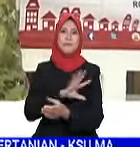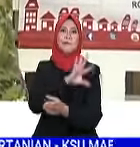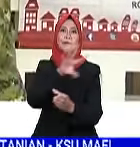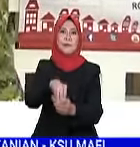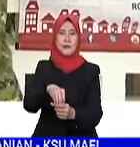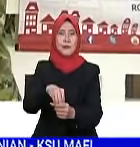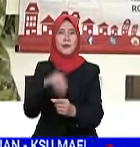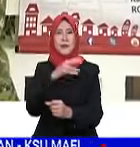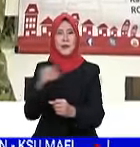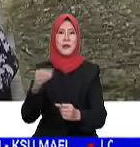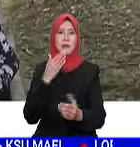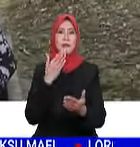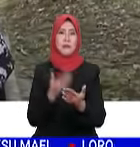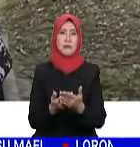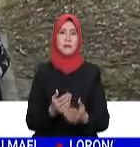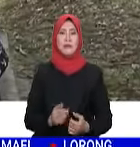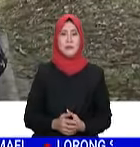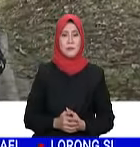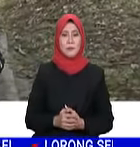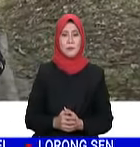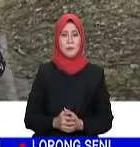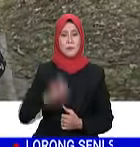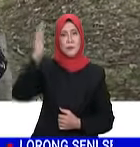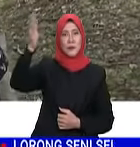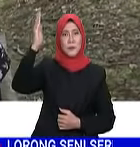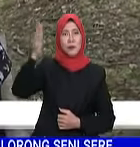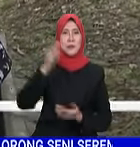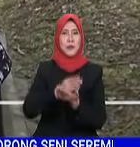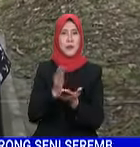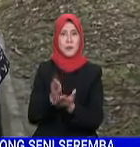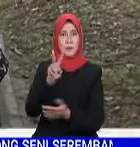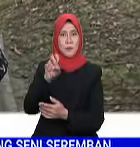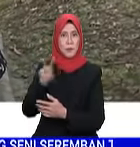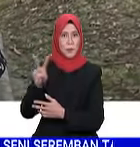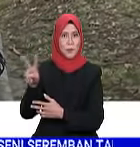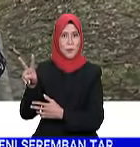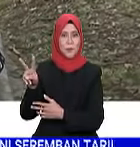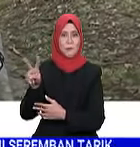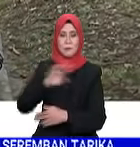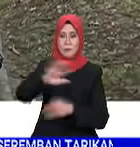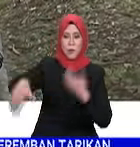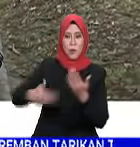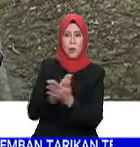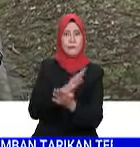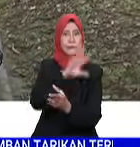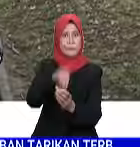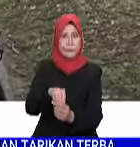inklusif dan komprehensif. Pembentangan bajet 2022 dia menyeluruh